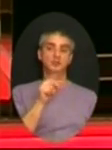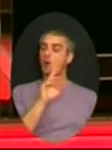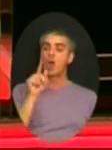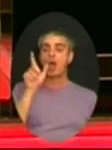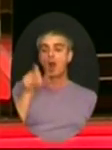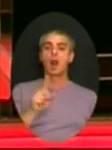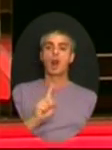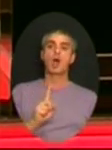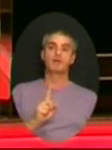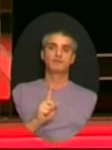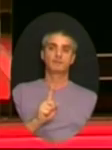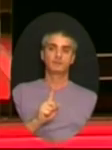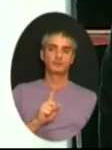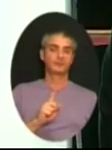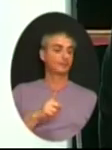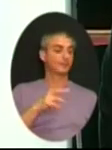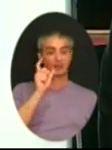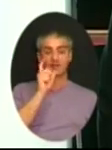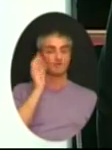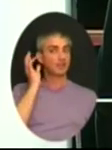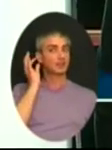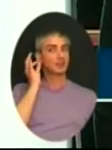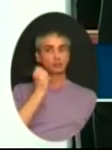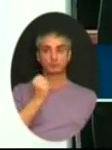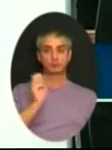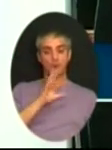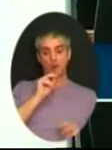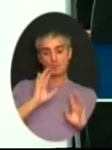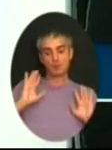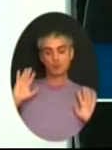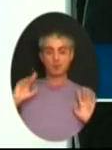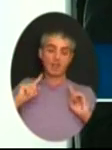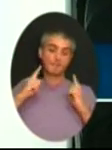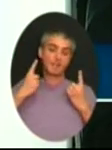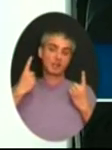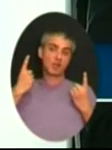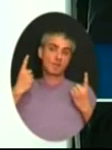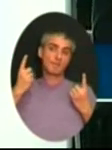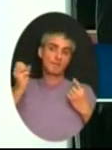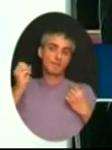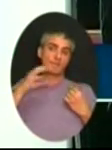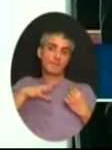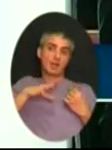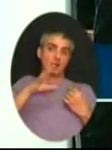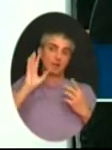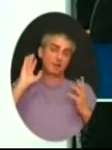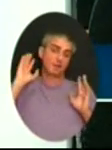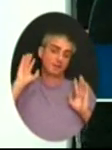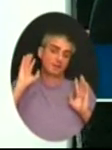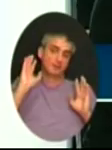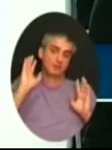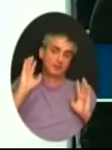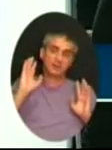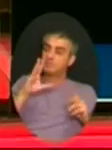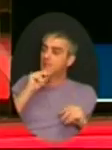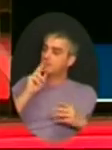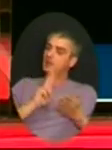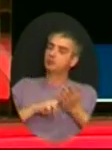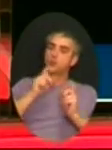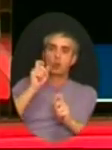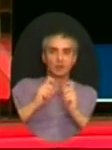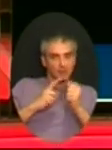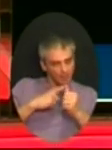לא עליו. ואנשים בשמאל אף פעם לא מתייחסות לזה. פתאום, כשזה מגיע לכבוד האישה... כולל אנשים במפלגה שלו, שמדברים בנושא זכויות